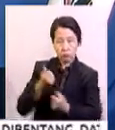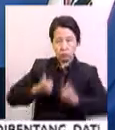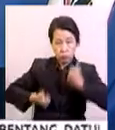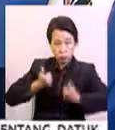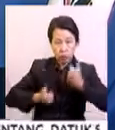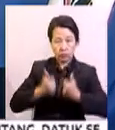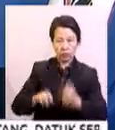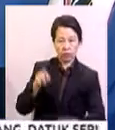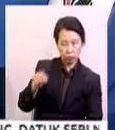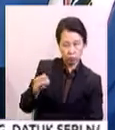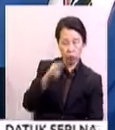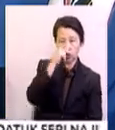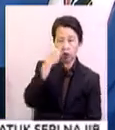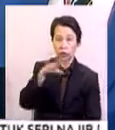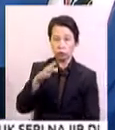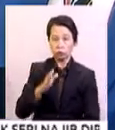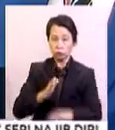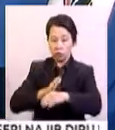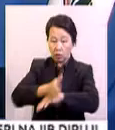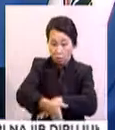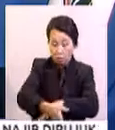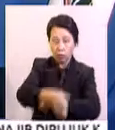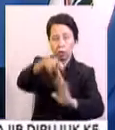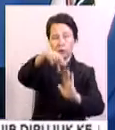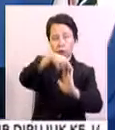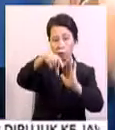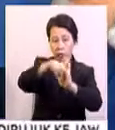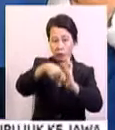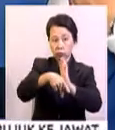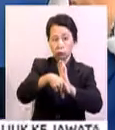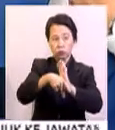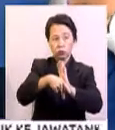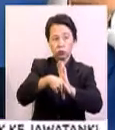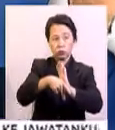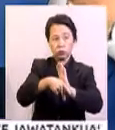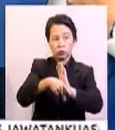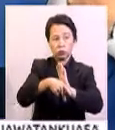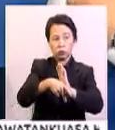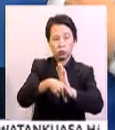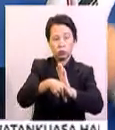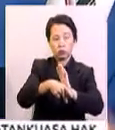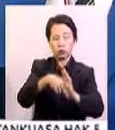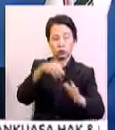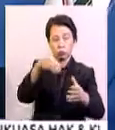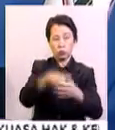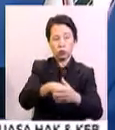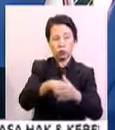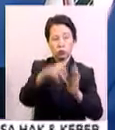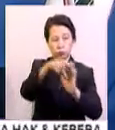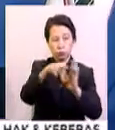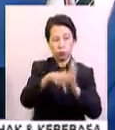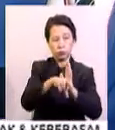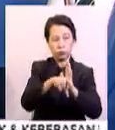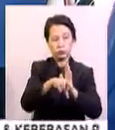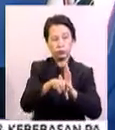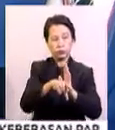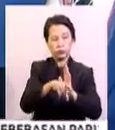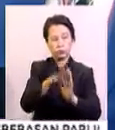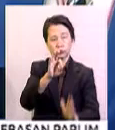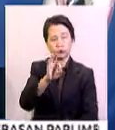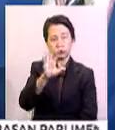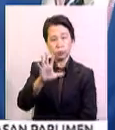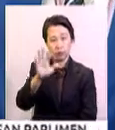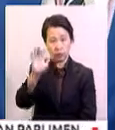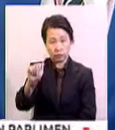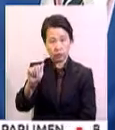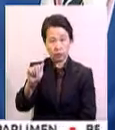ada beliau telah pun melanggar peraturan-peraturan yang terjemah dalam peraturan 95A ini.